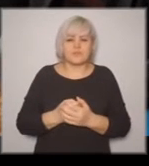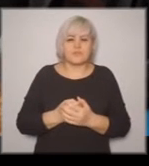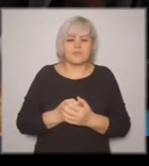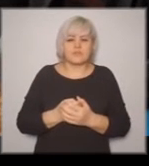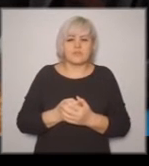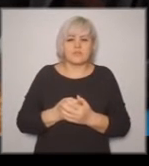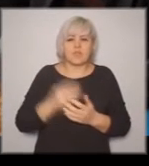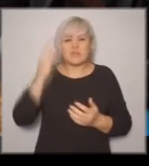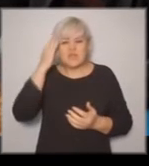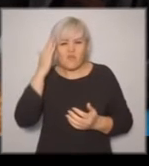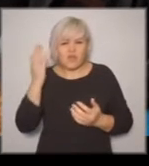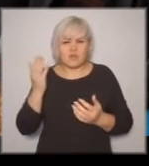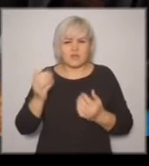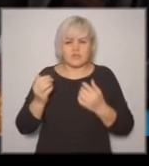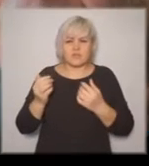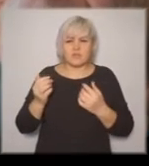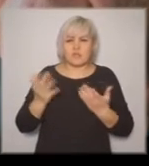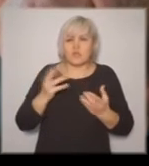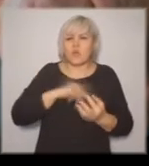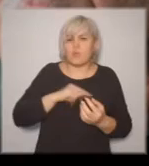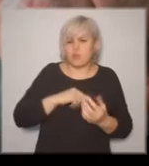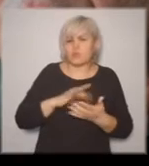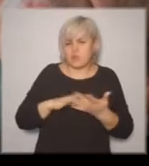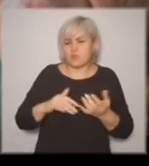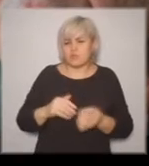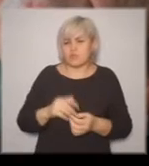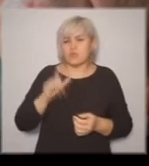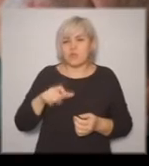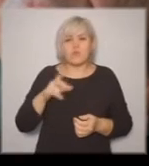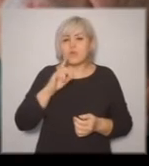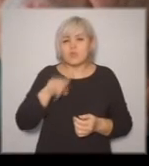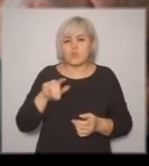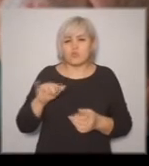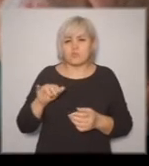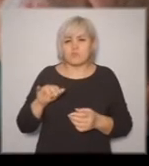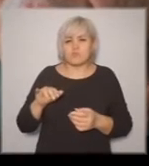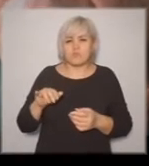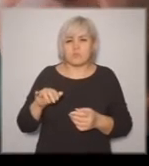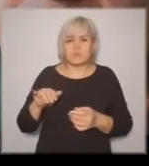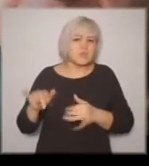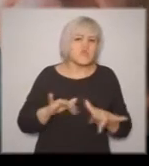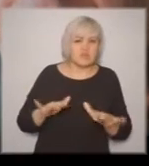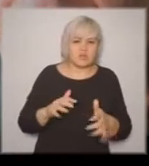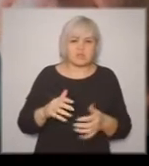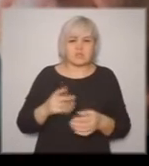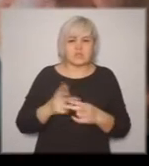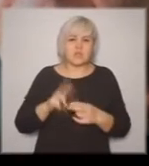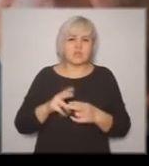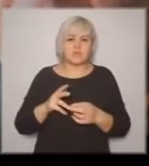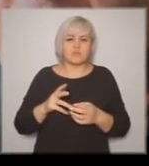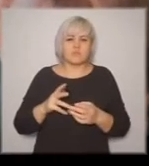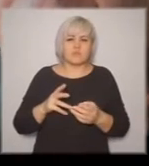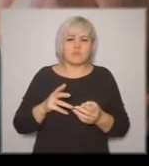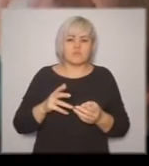образования, работы и тому подобное, человек не будет шевелиться. С этим уже столкнулись и наблюдаем